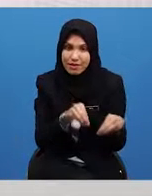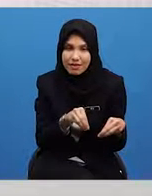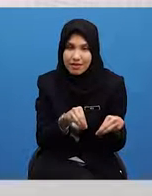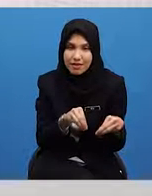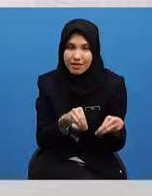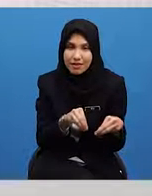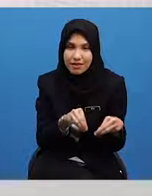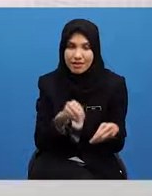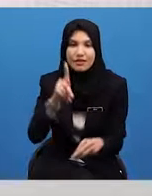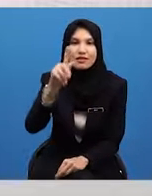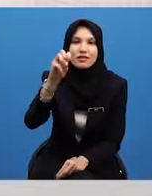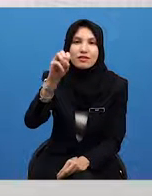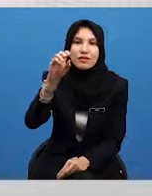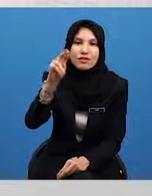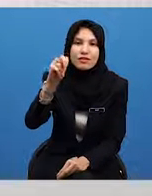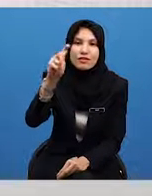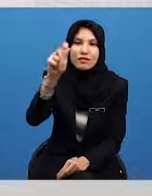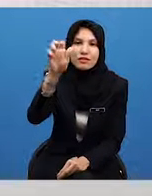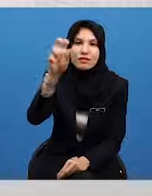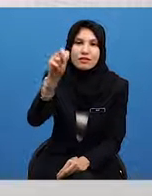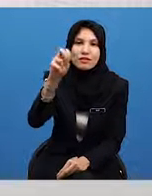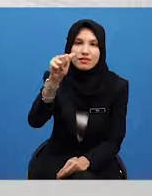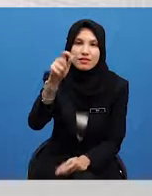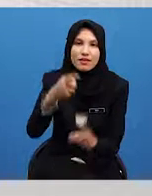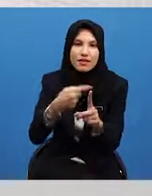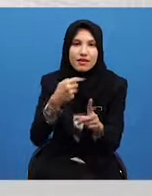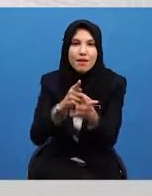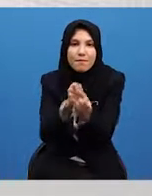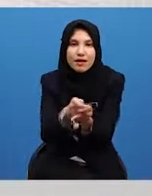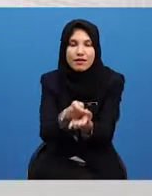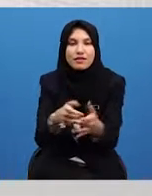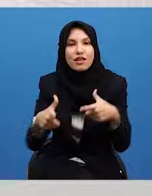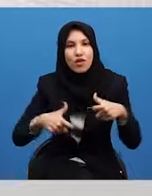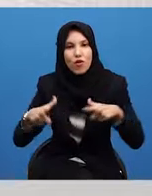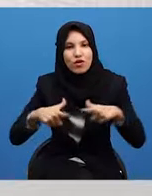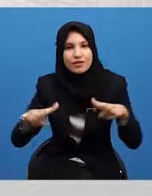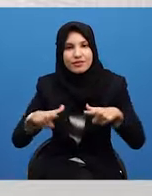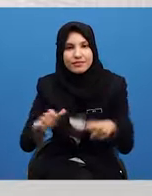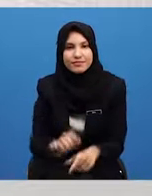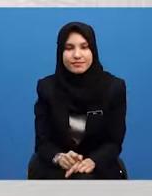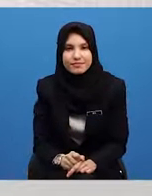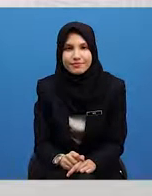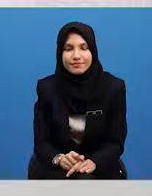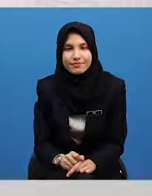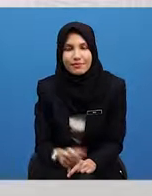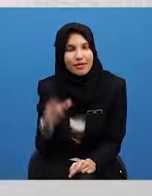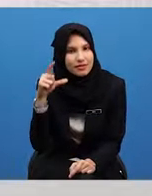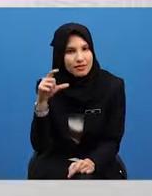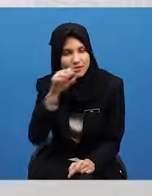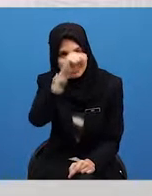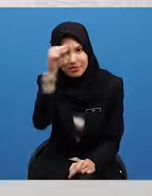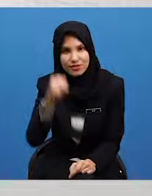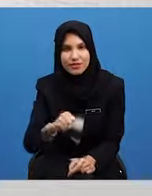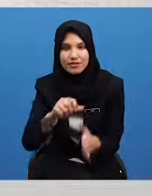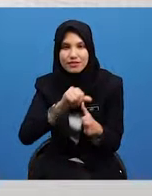kontena dari kapal ke lori pelabuhan. Baiklah, dengar